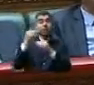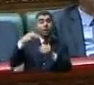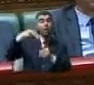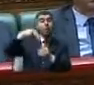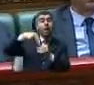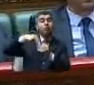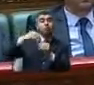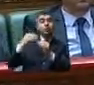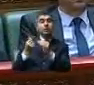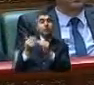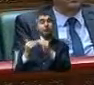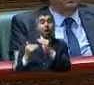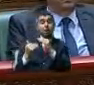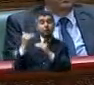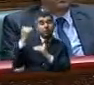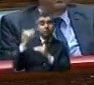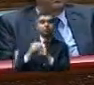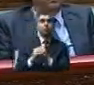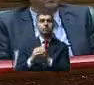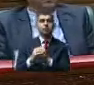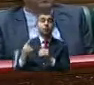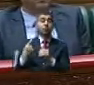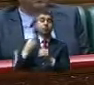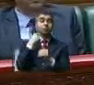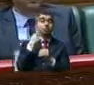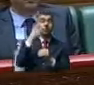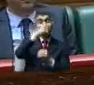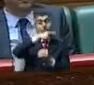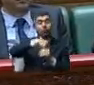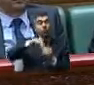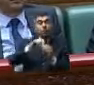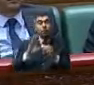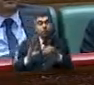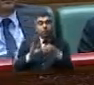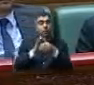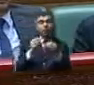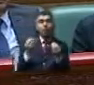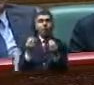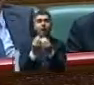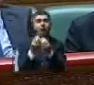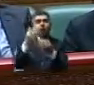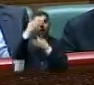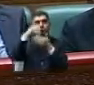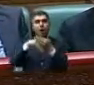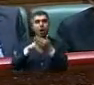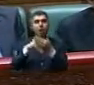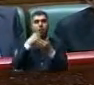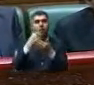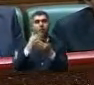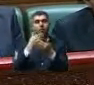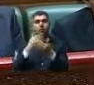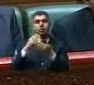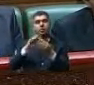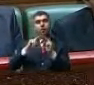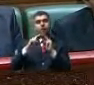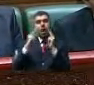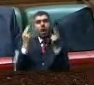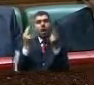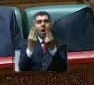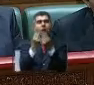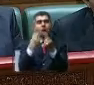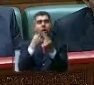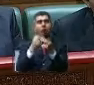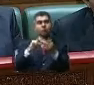المحروقات واستمرار الأزمة الاقتصادية لدى شركاء المغرب من جهة والإرث الثقيل الذي شكله تنفيذ بنود